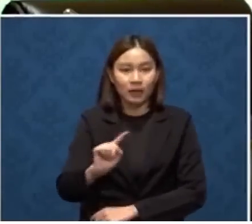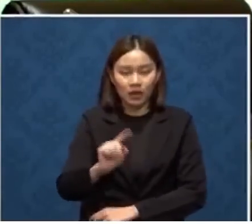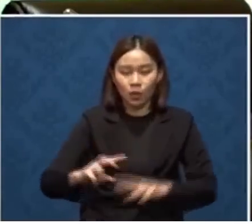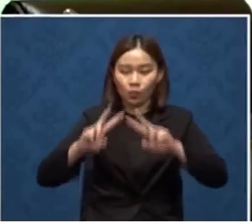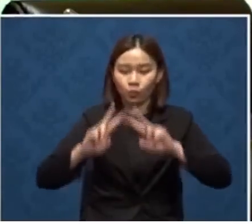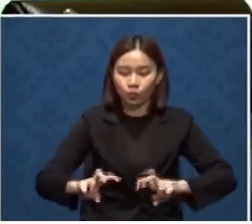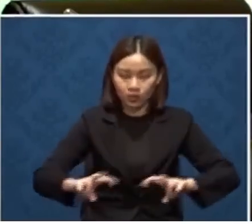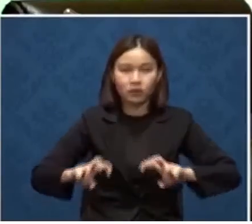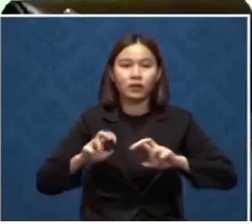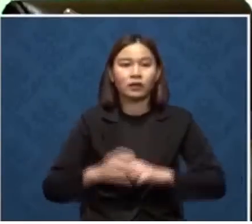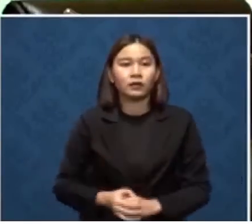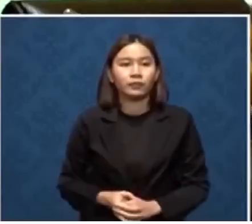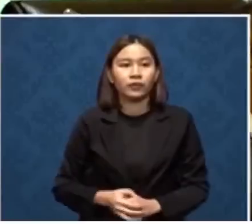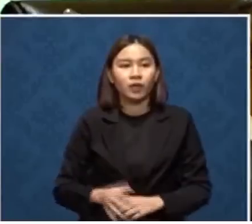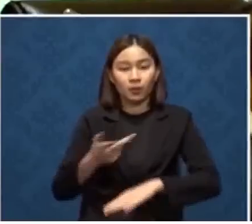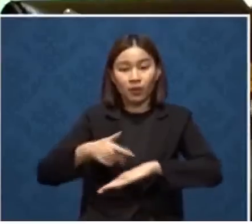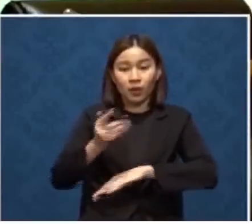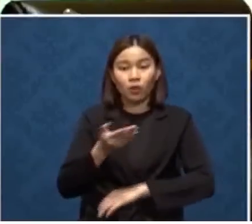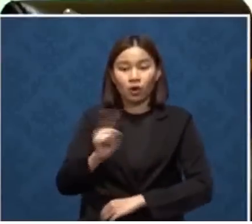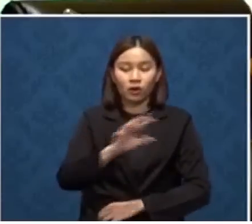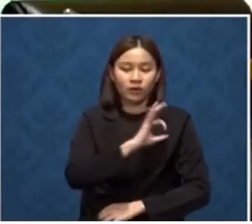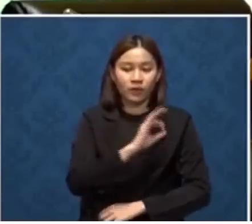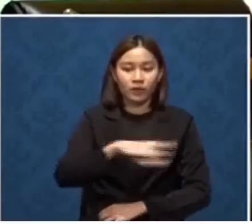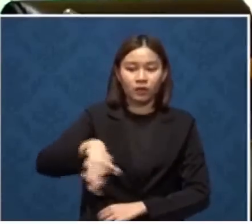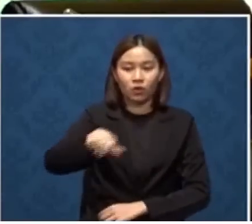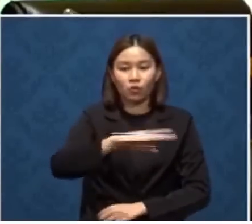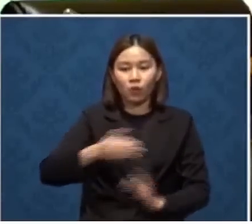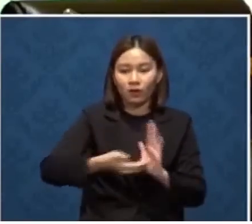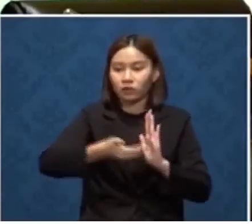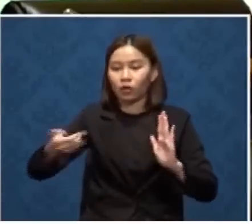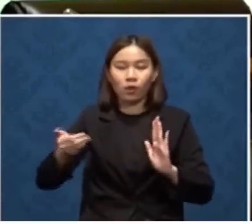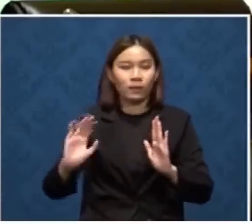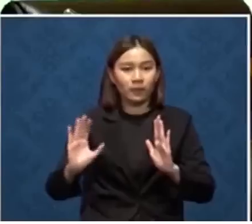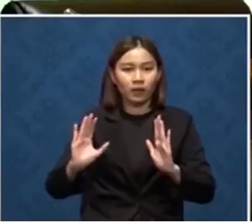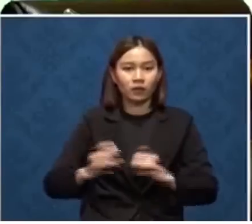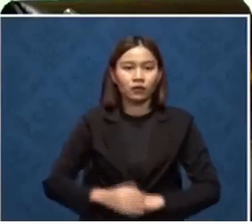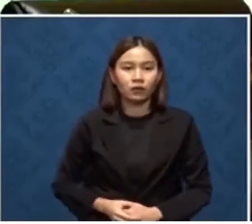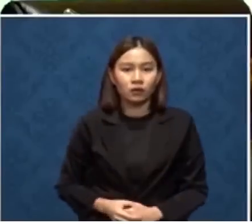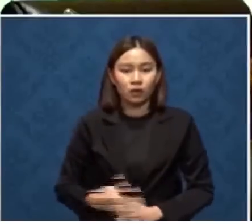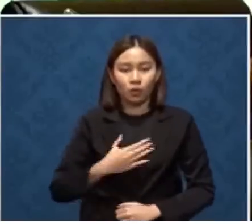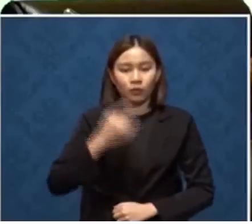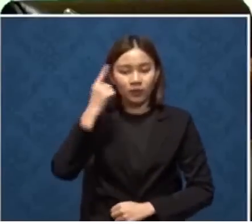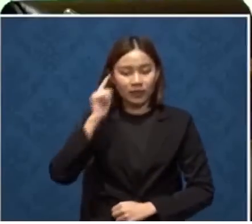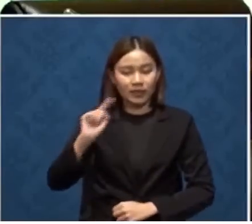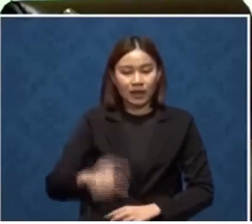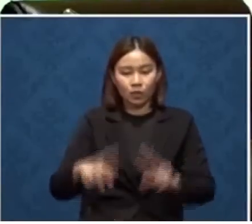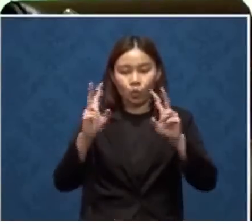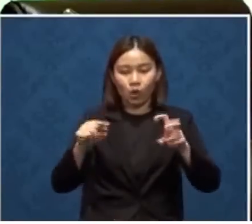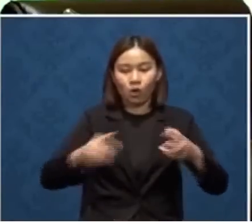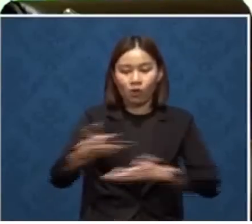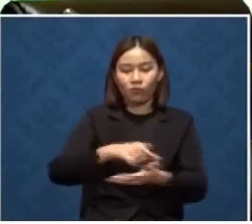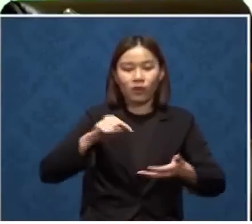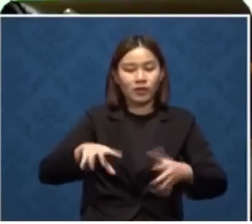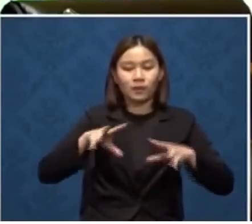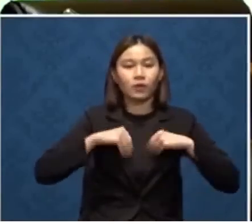วินิจฉัยซึ่งท่านประธานได้ขอร้องแล้วครับสมาชิกท่านก็ไม่ขอถอนญัตติดังนั้นเนี่ยผมเห็นว่าญัตติดังกล่าวนั้นไม่ช